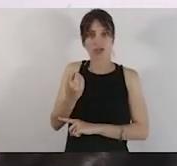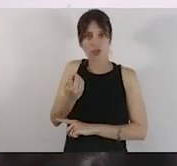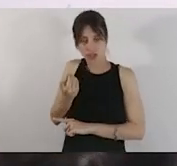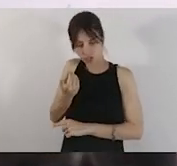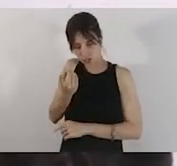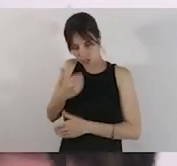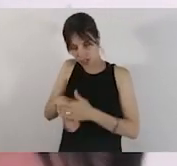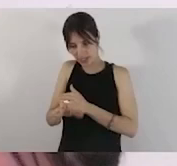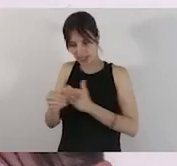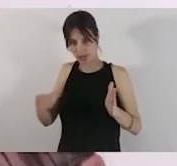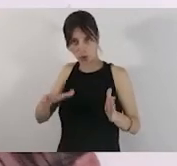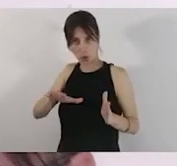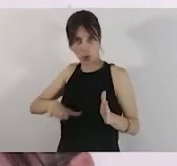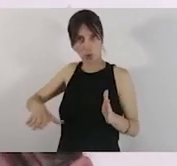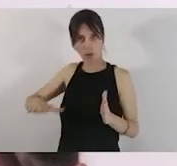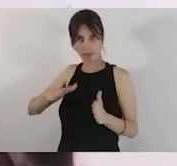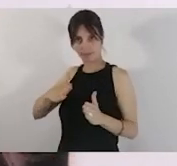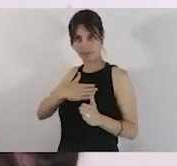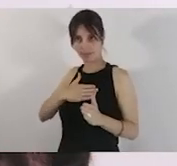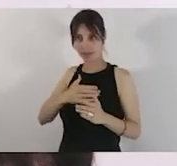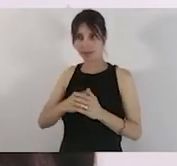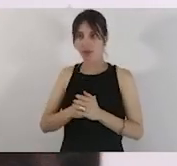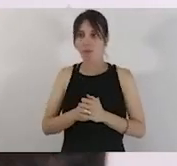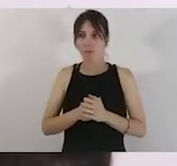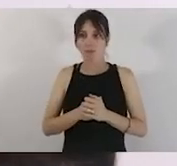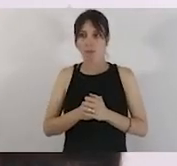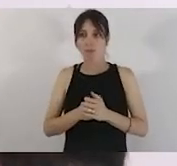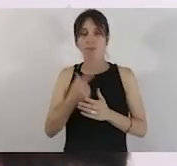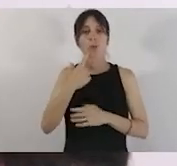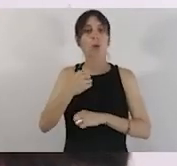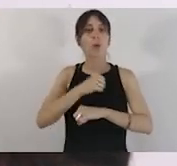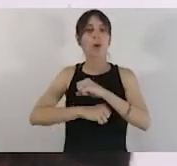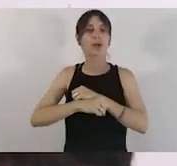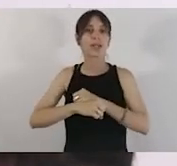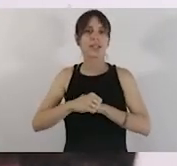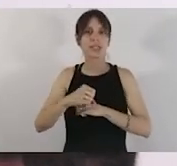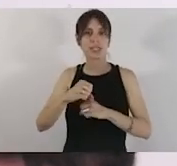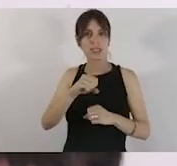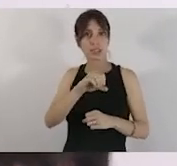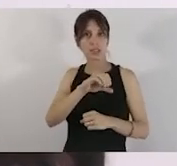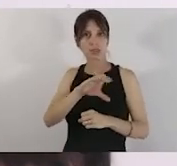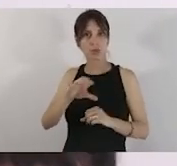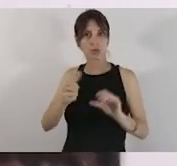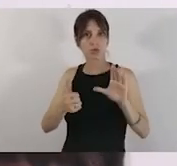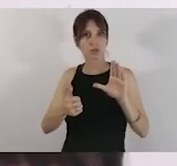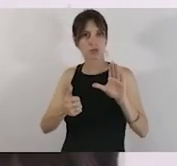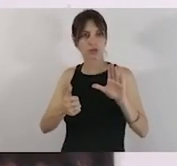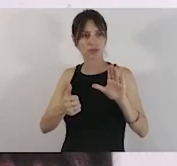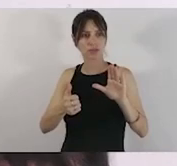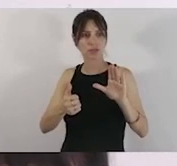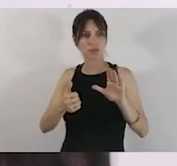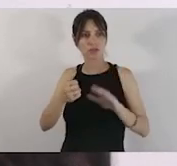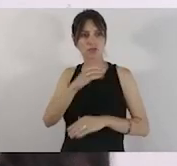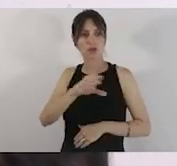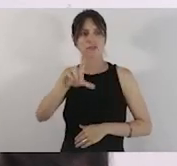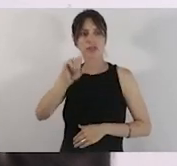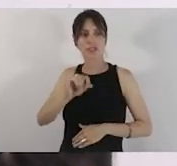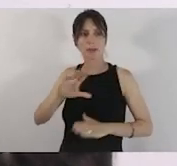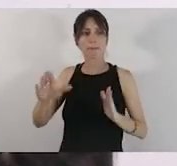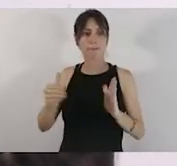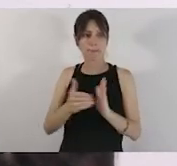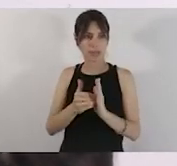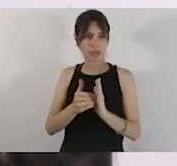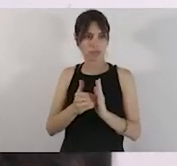Les plus importantes sont 120 000 pour l'organisation de la 62e édition du mondial La Marseillaise à Pétanque, 70 000